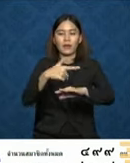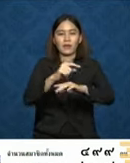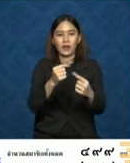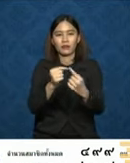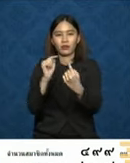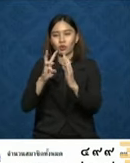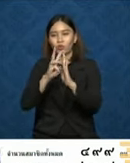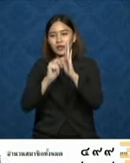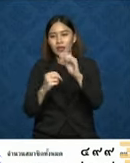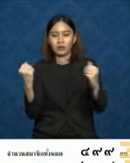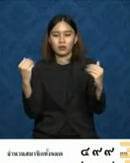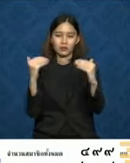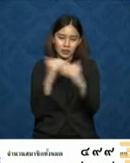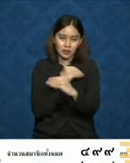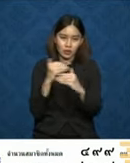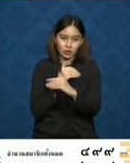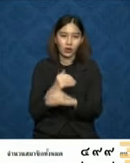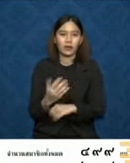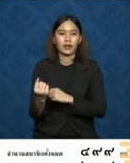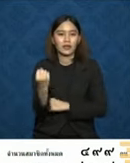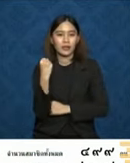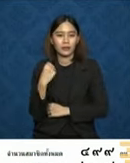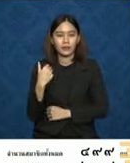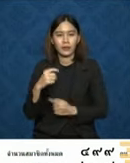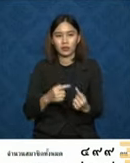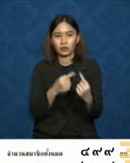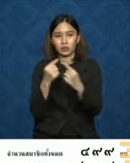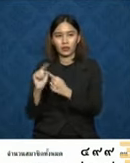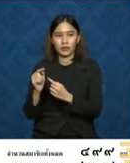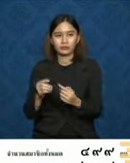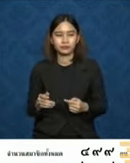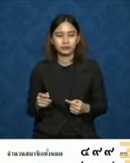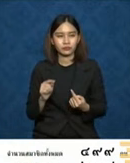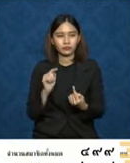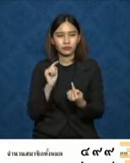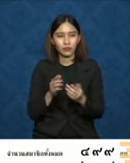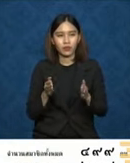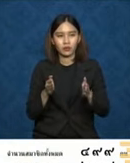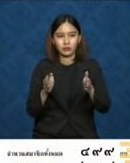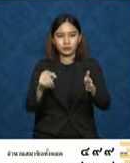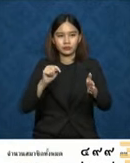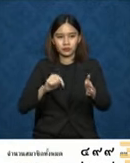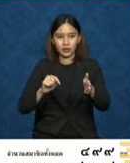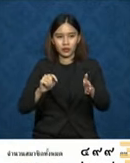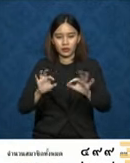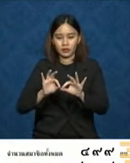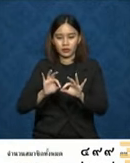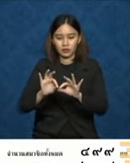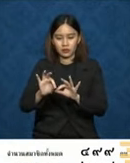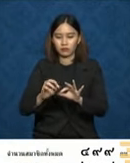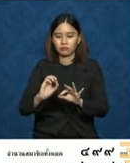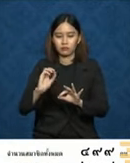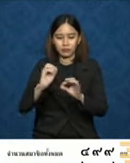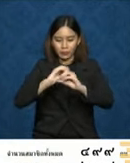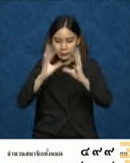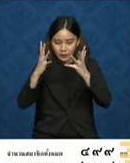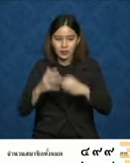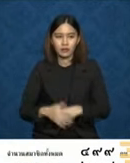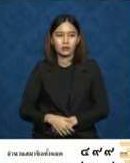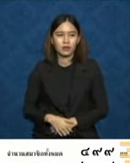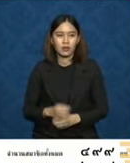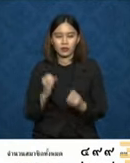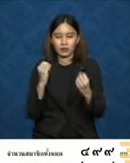วินัยจราจรอย่างเคร่งครัดปัญหาต่อมานะครับก็คือปัญหาเส้นจราจรในซอยส่งประภา 30นะครับเส้นถนนไม่ชัดเจนนะครับอาจ